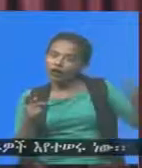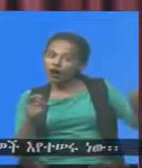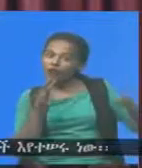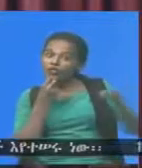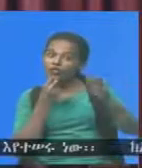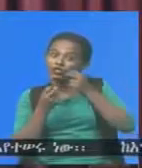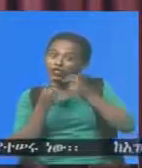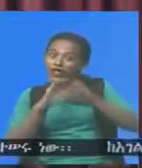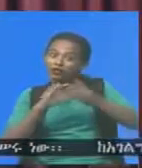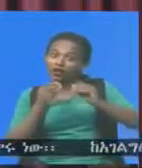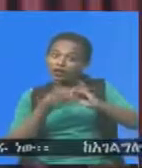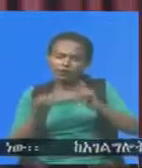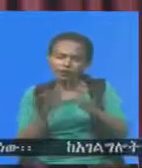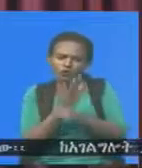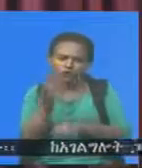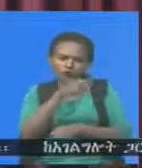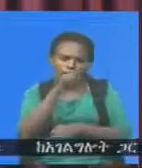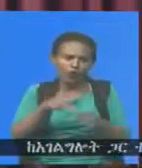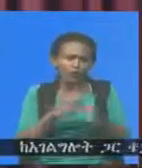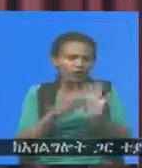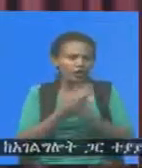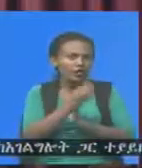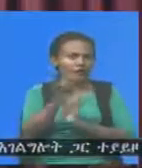ታሪክ ሙሉ በሙሉ ተሰርዟል ማለት አይደለም።